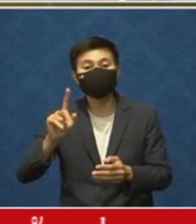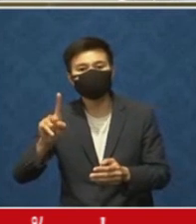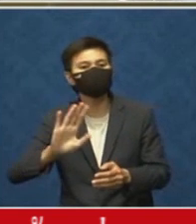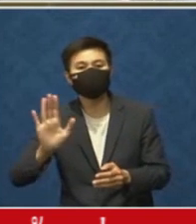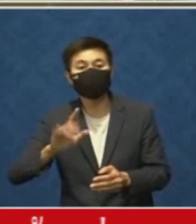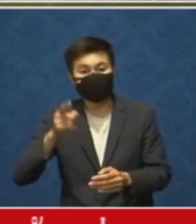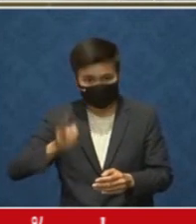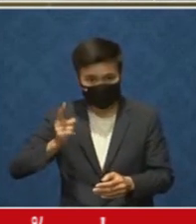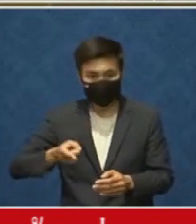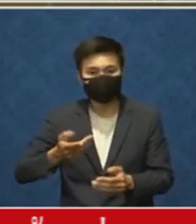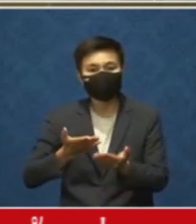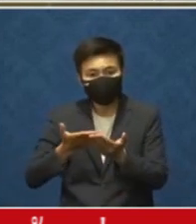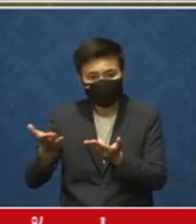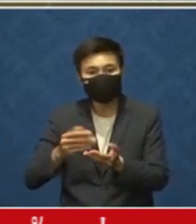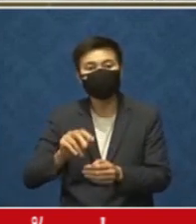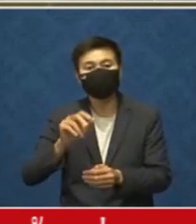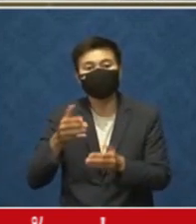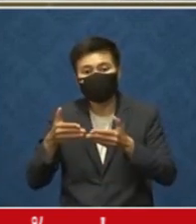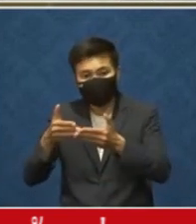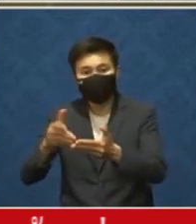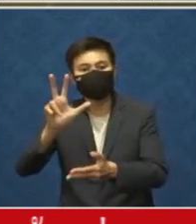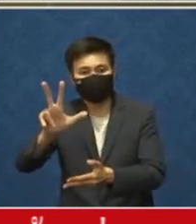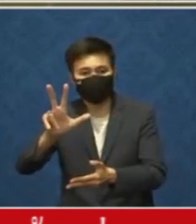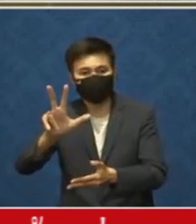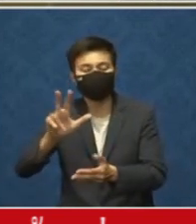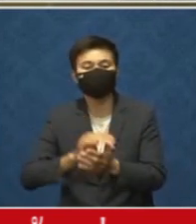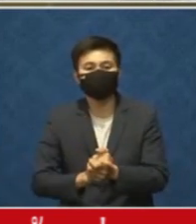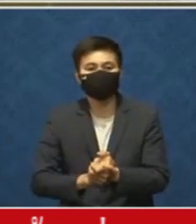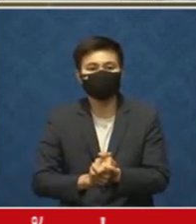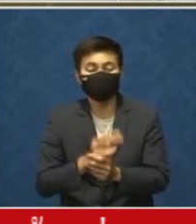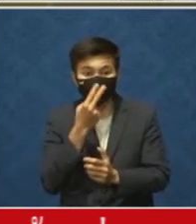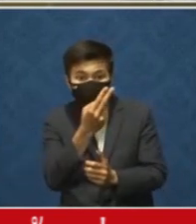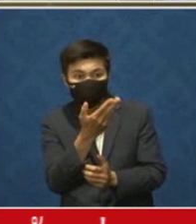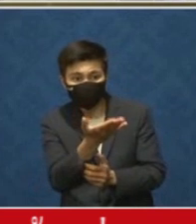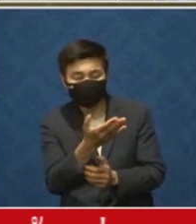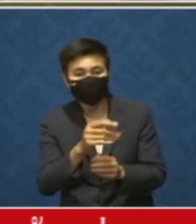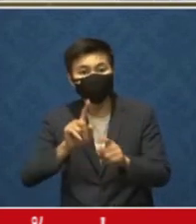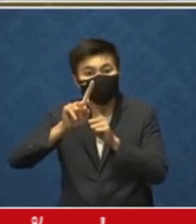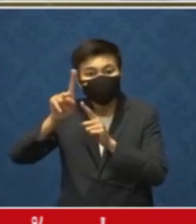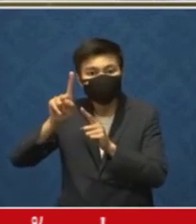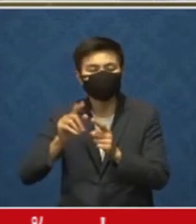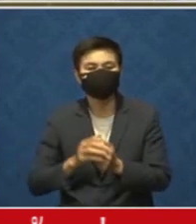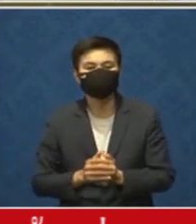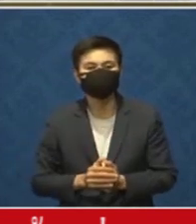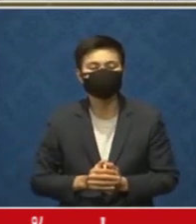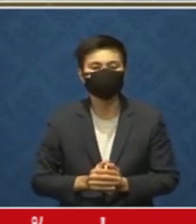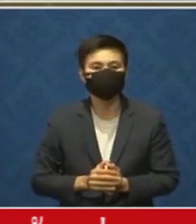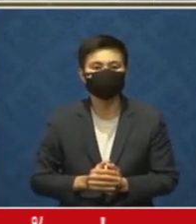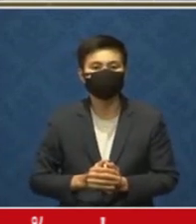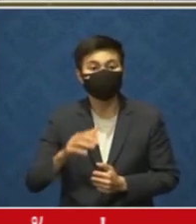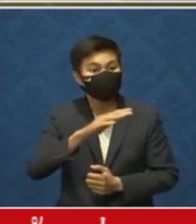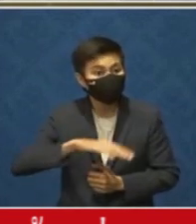ผมมีหลักฐานนะครับท่านประธานว่าทุกอย่างเนี่ยท่านประธานดูครับตั้งแต่ข้อ1นะครับทุกอย่